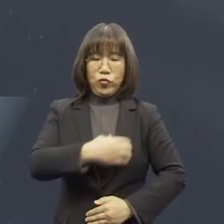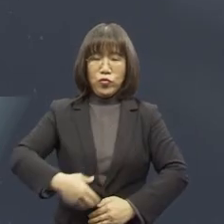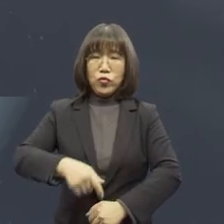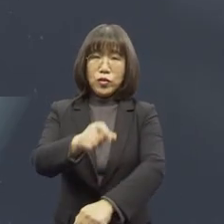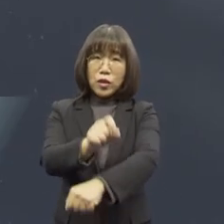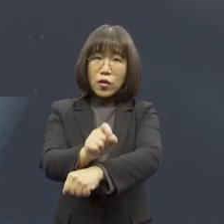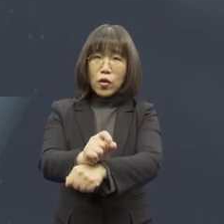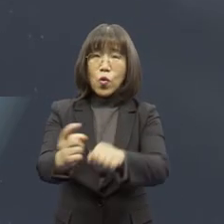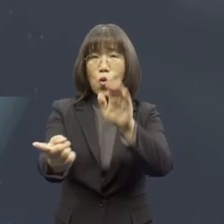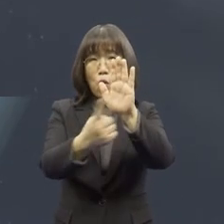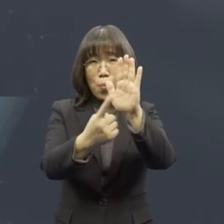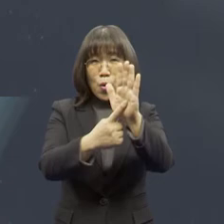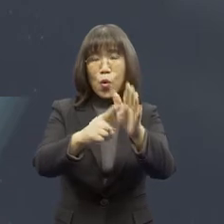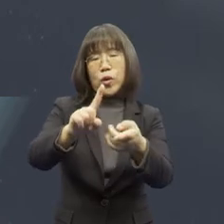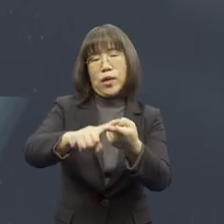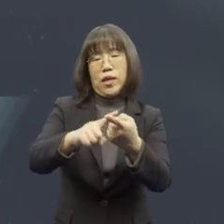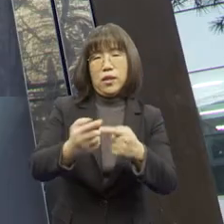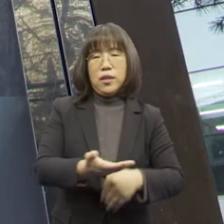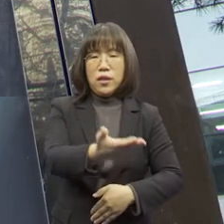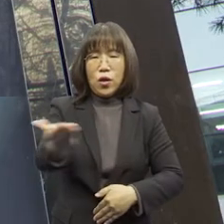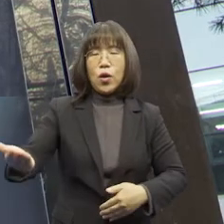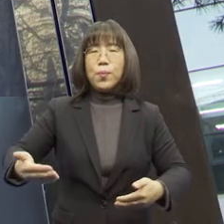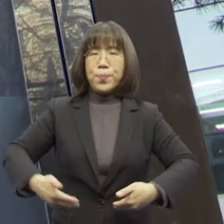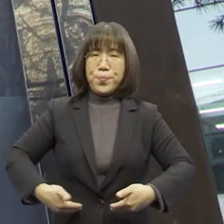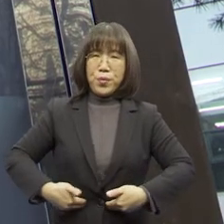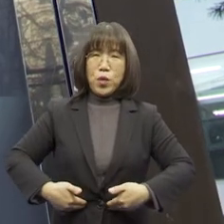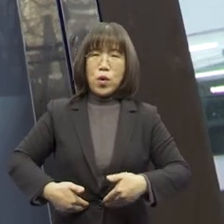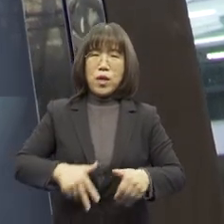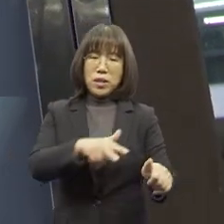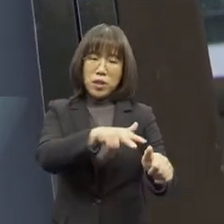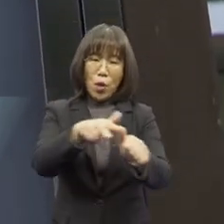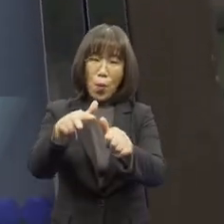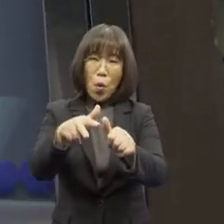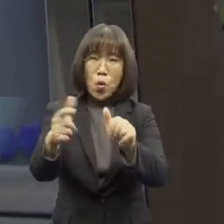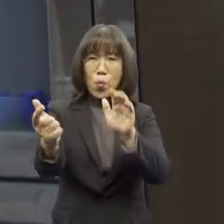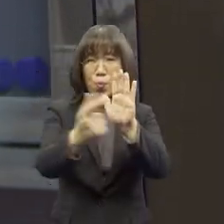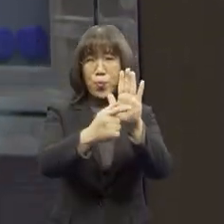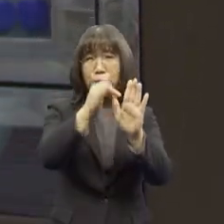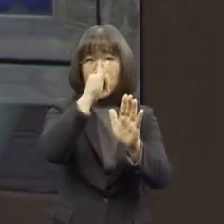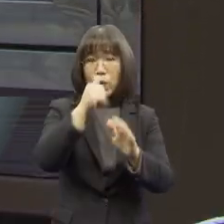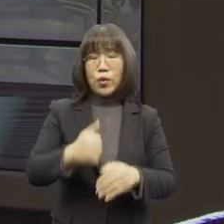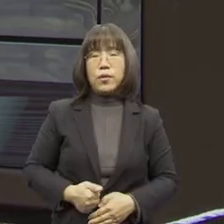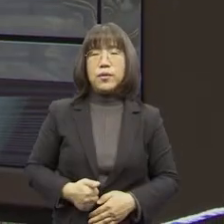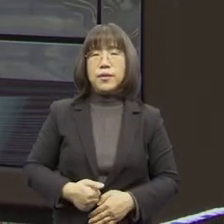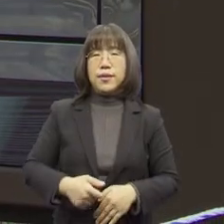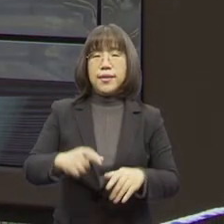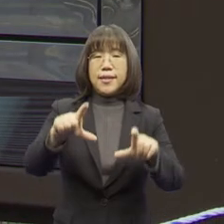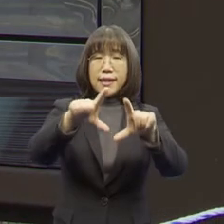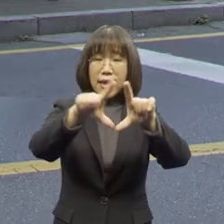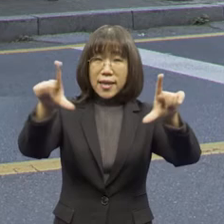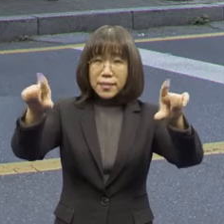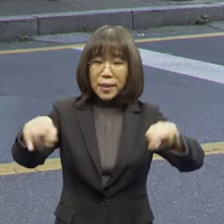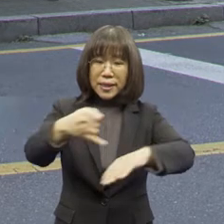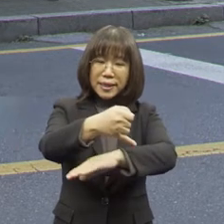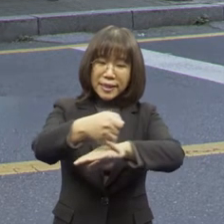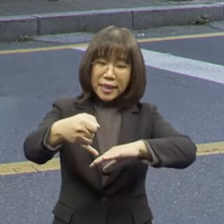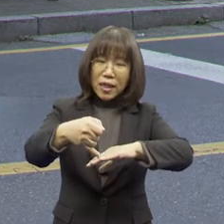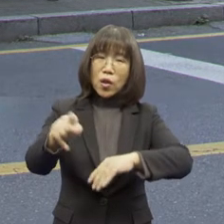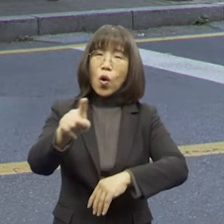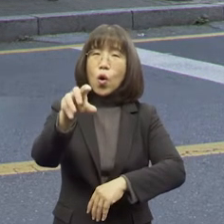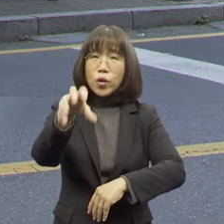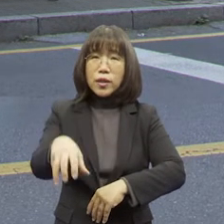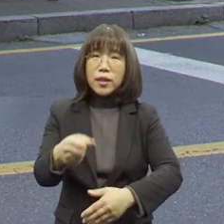및 구정 홍보사항 등 주민들이 실생활에서 필요로 하는 정보가 담겨 있습니다. 특히 게시판